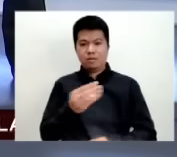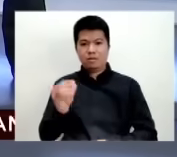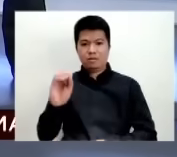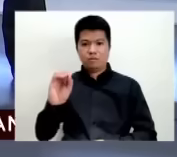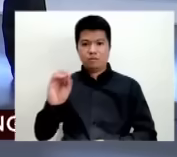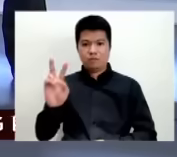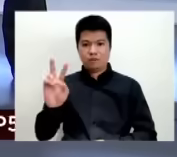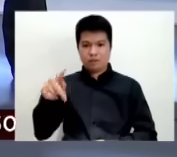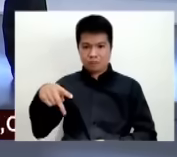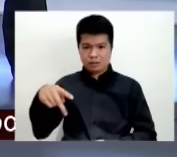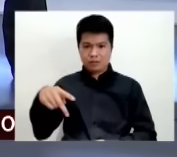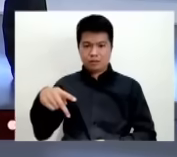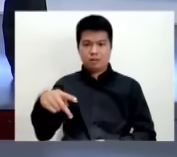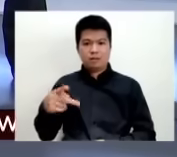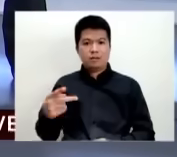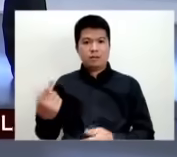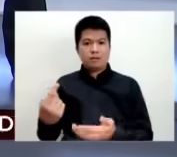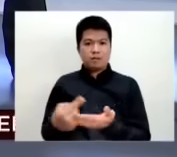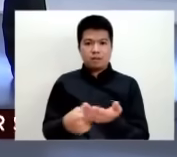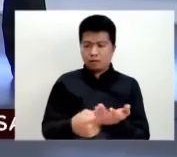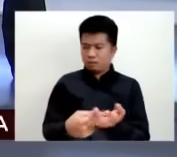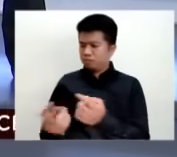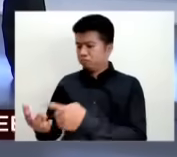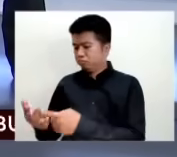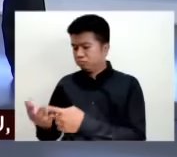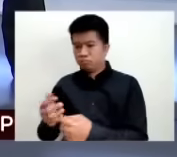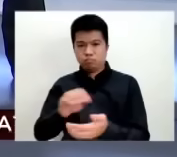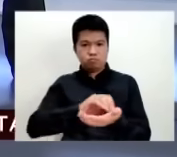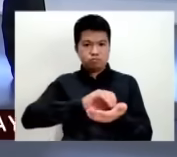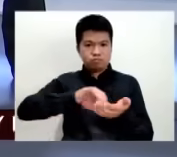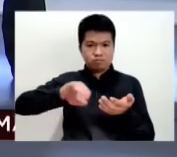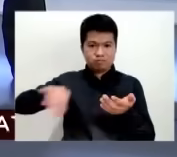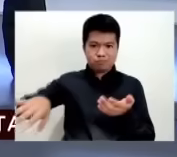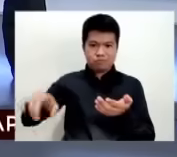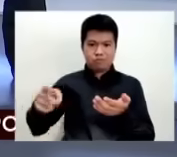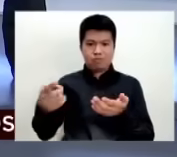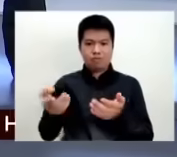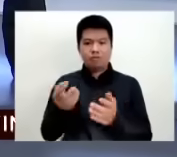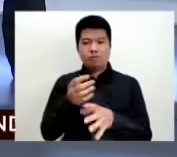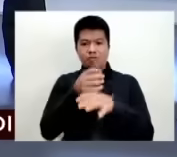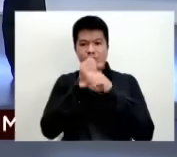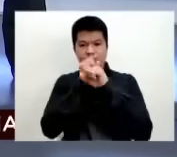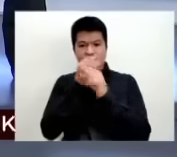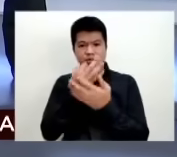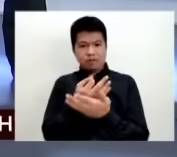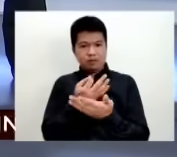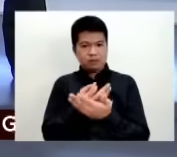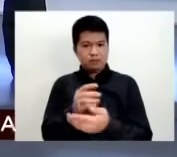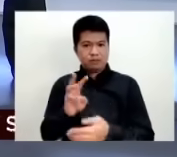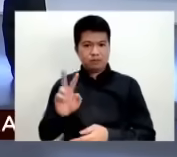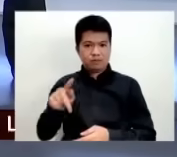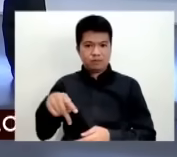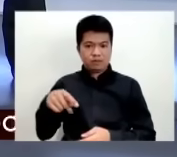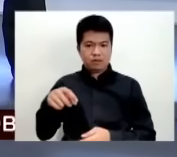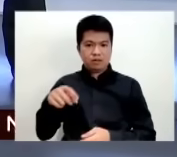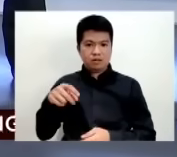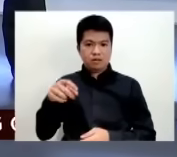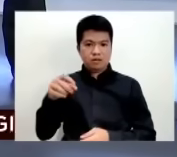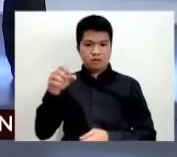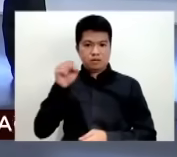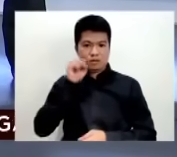matapos ang matinding bangayan tinanggal ng congreso ang confidential funds ni VP Duterte Disyembre ng